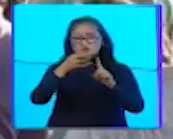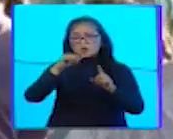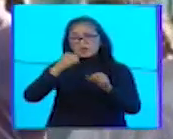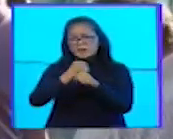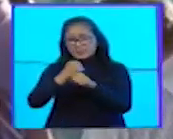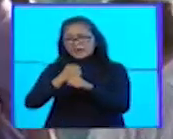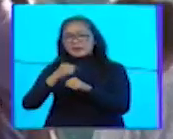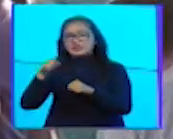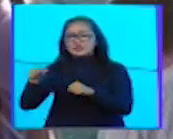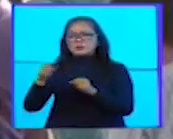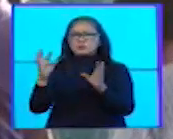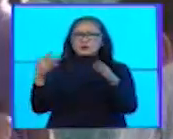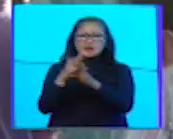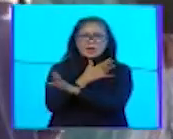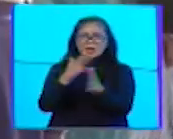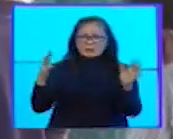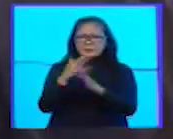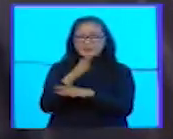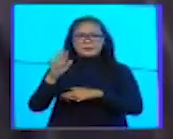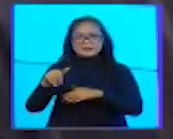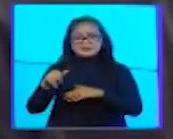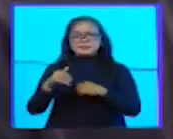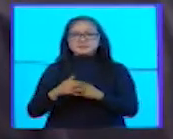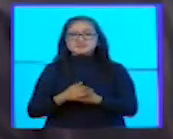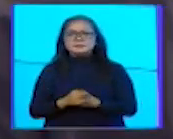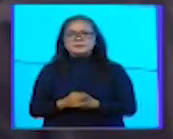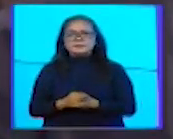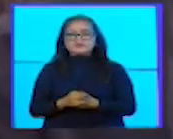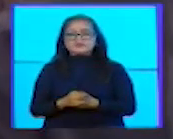Senin sebelumnya. Dari Bogor, Jawa Barat, Bildan Hidayat melaporkan.